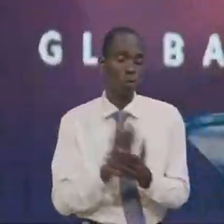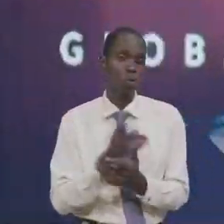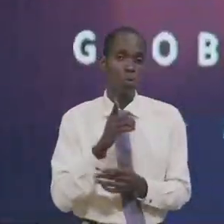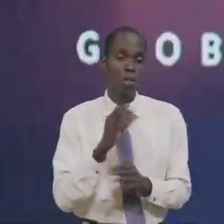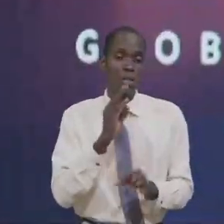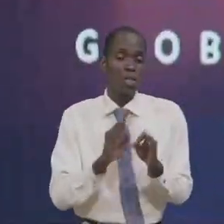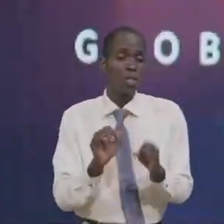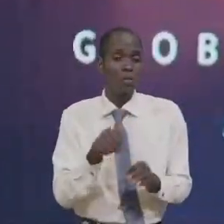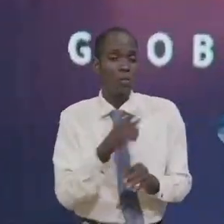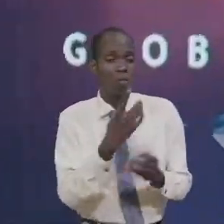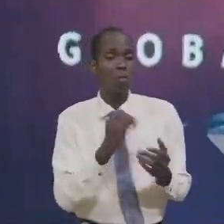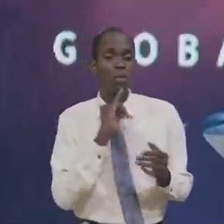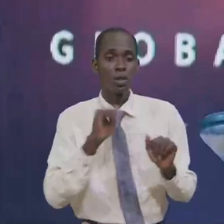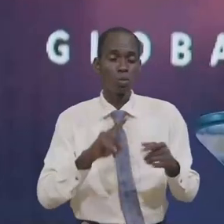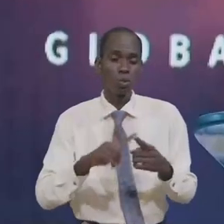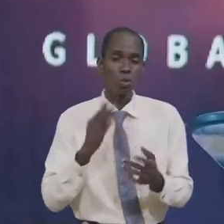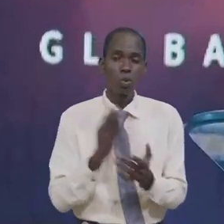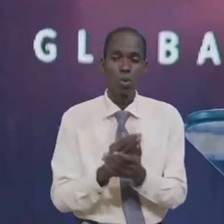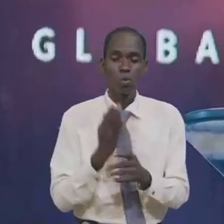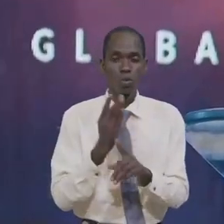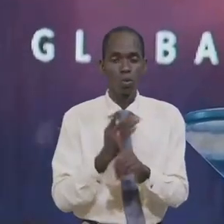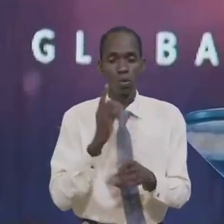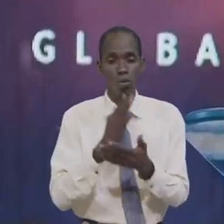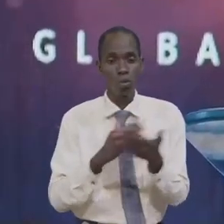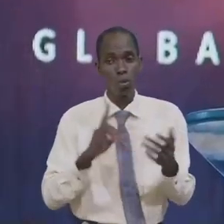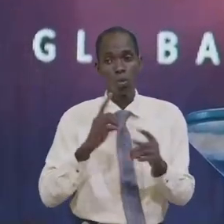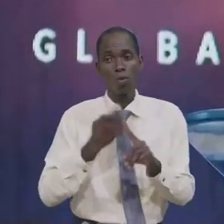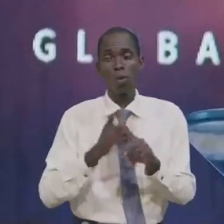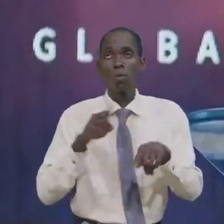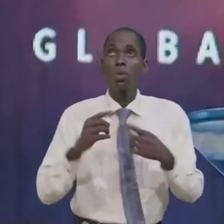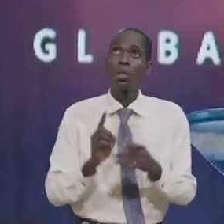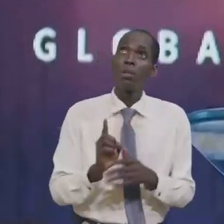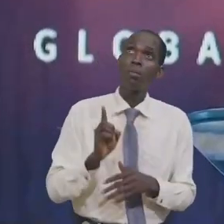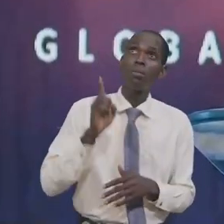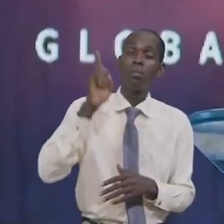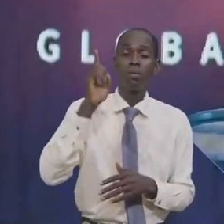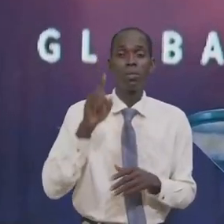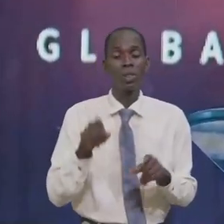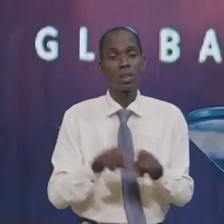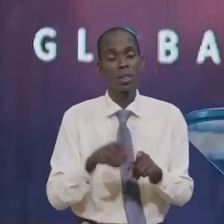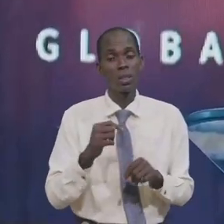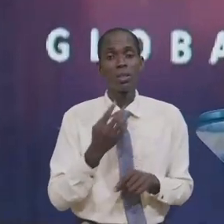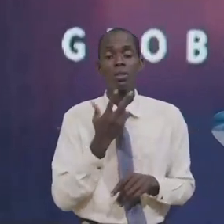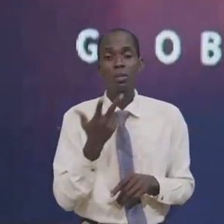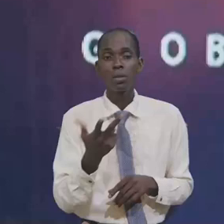élevée que Dieu avait Dieu destiné à Chadrac mais chacun